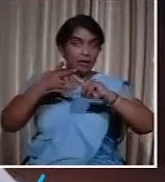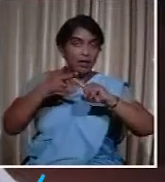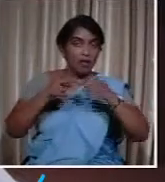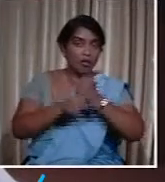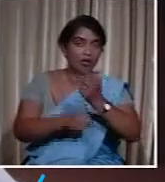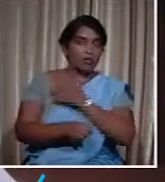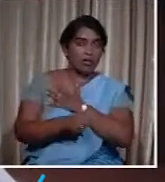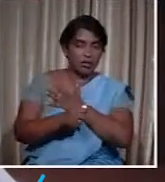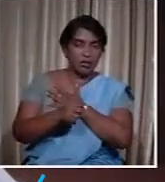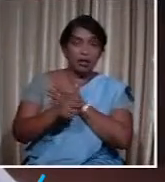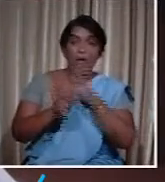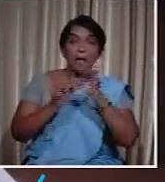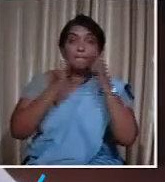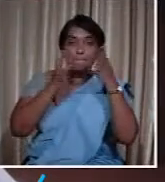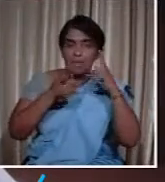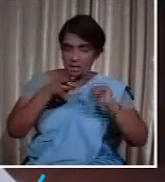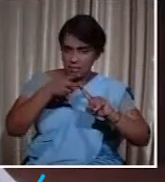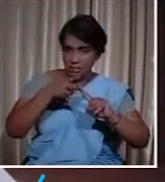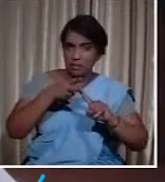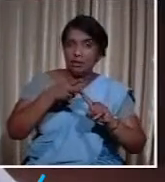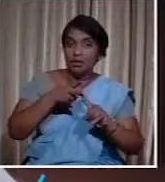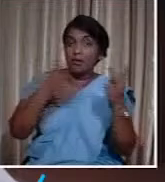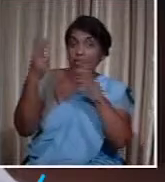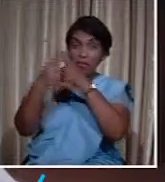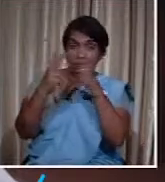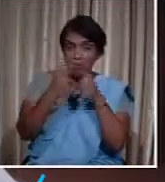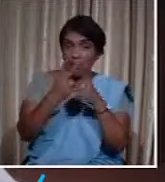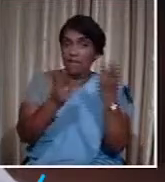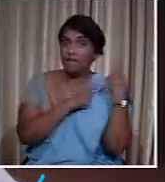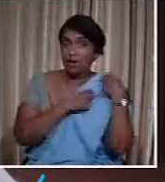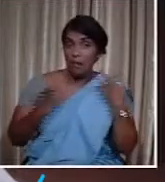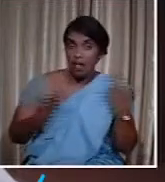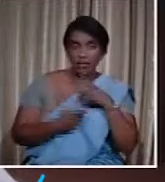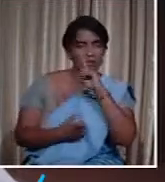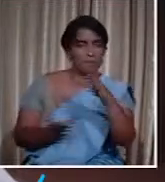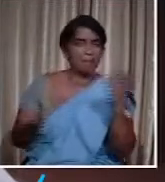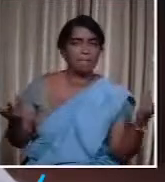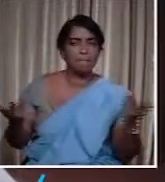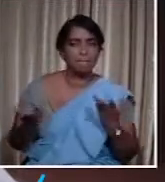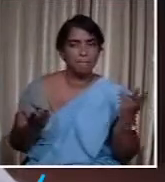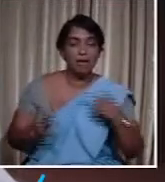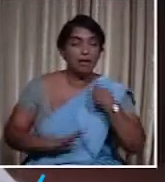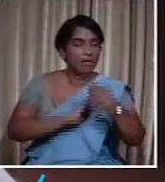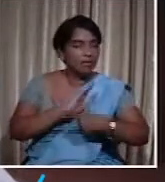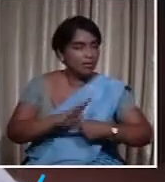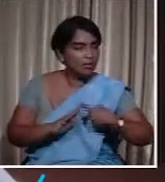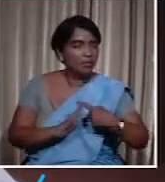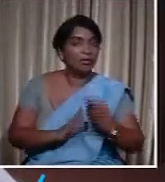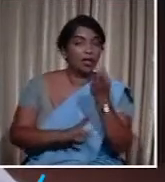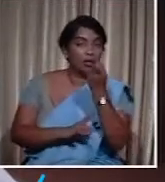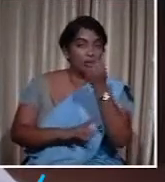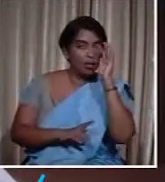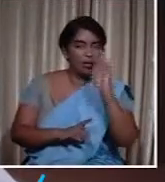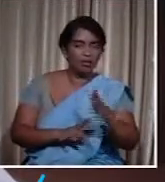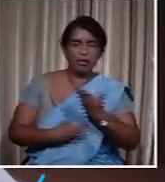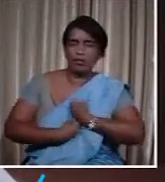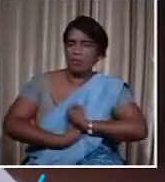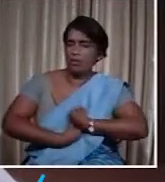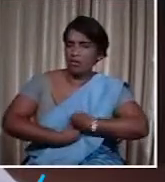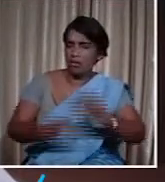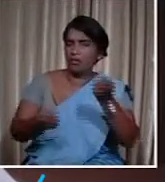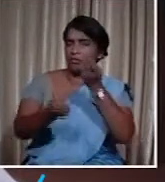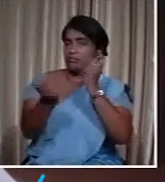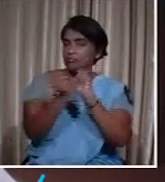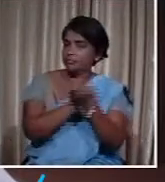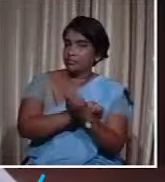ගෝඨාභය අනිත් එක නා බැසිල් රාජපක්ෂ මේ දෙදෙනාට මේ වගකීමෙන් අත්හරින්න පුළුවන් රටක් ආර්ථික වශයෙන් අමුසොන බවට පරිවර්තනය